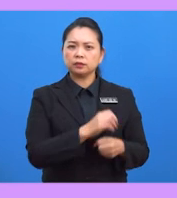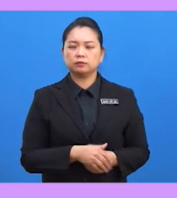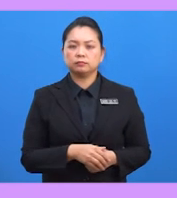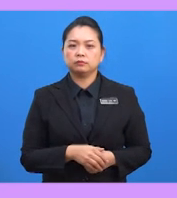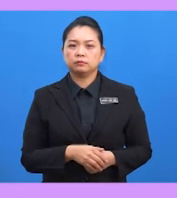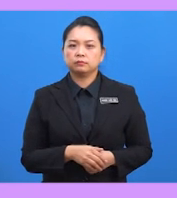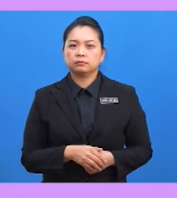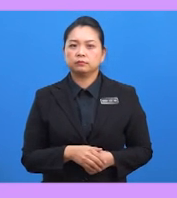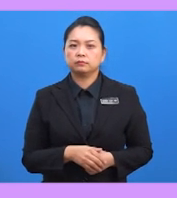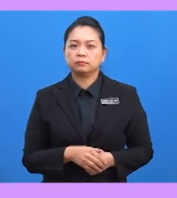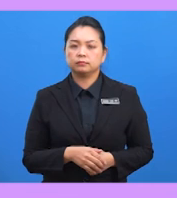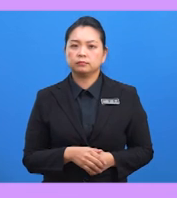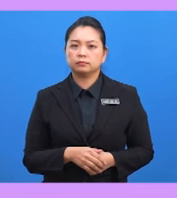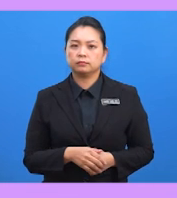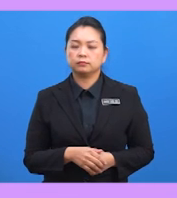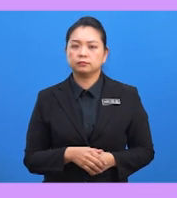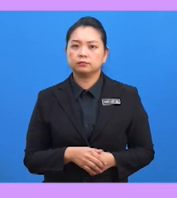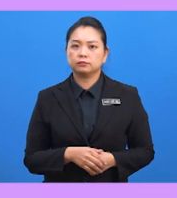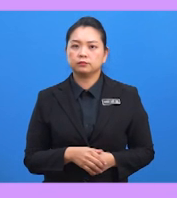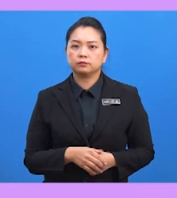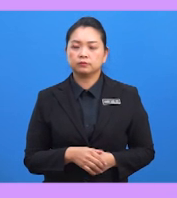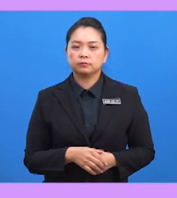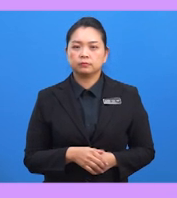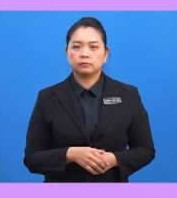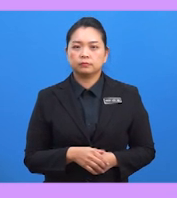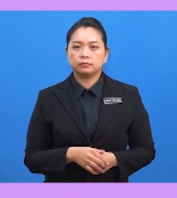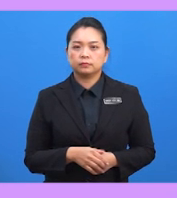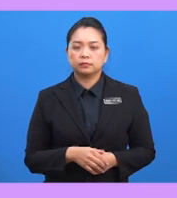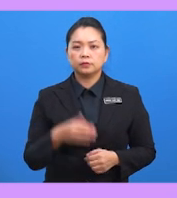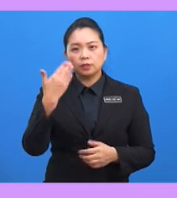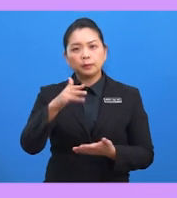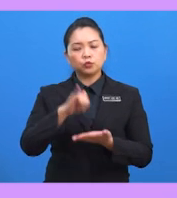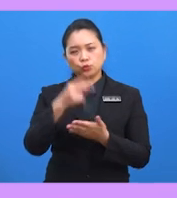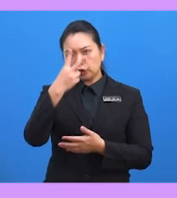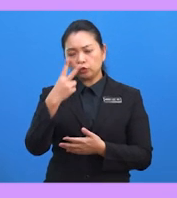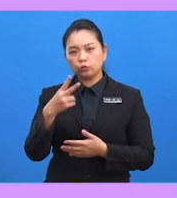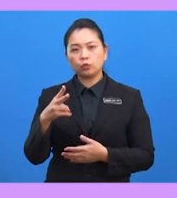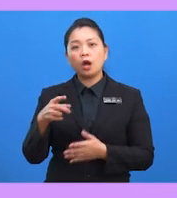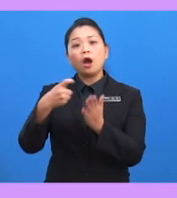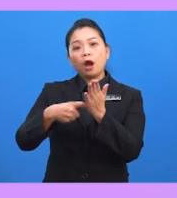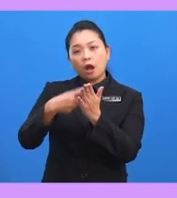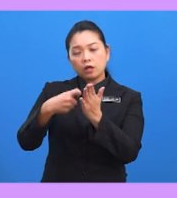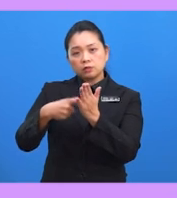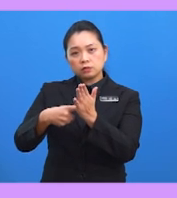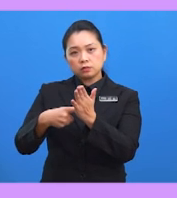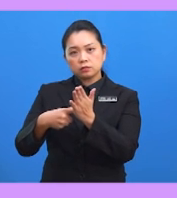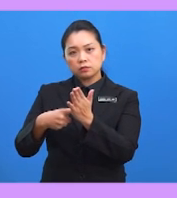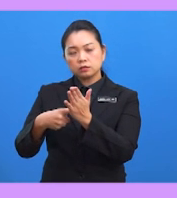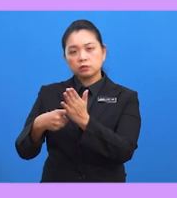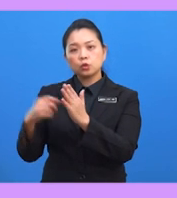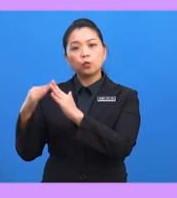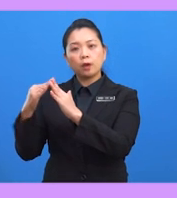kekangan kewangan dan sebagainya. Seterusnya, harga barang keperluan dipengaruhi oleh